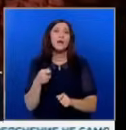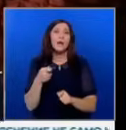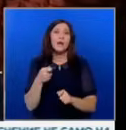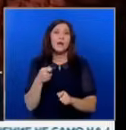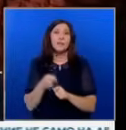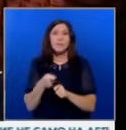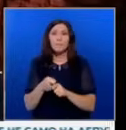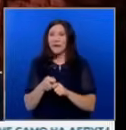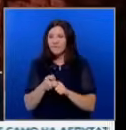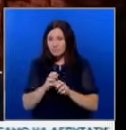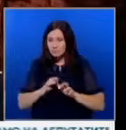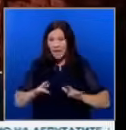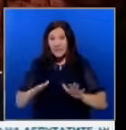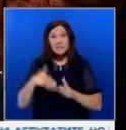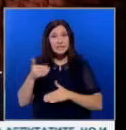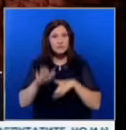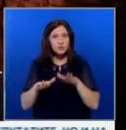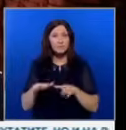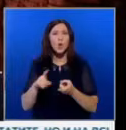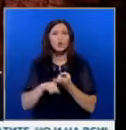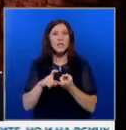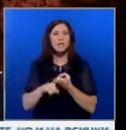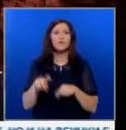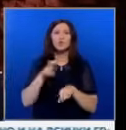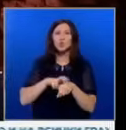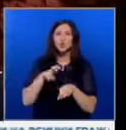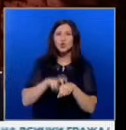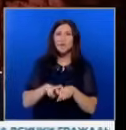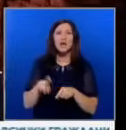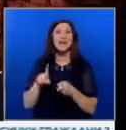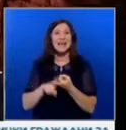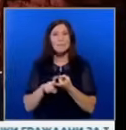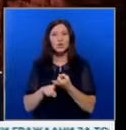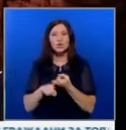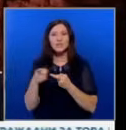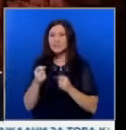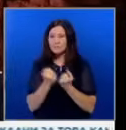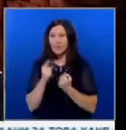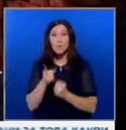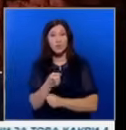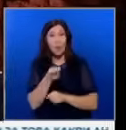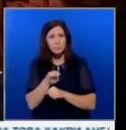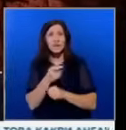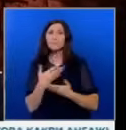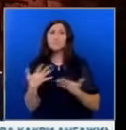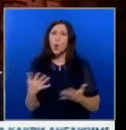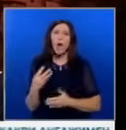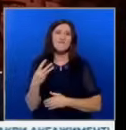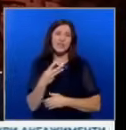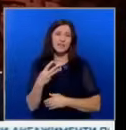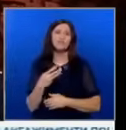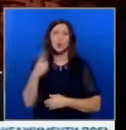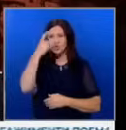за следващите стъпки – Константиновка, Дружковка, Краматорск. Тези места могат да бъдат обстрелвани много ефективно от Часов